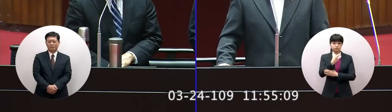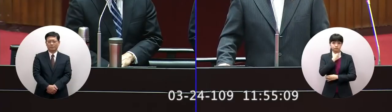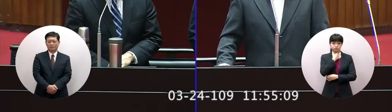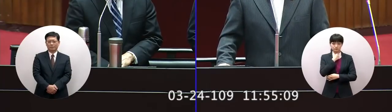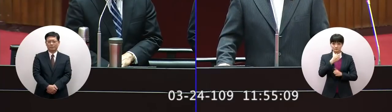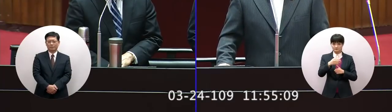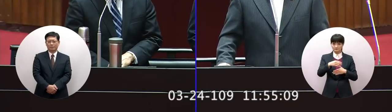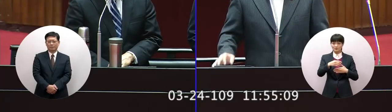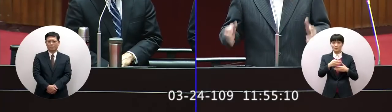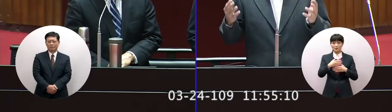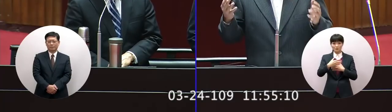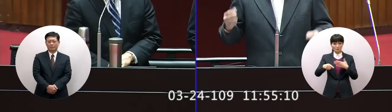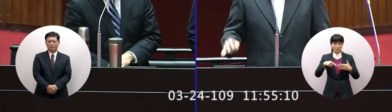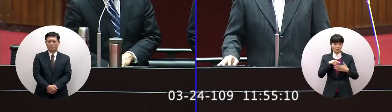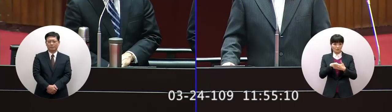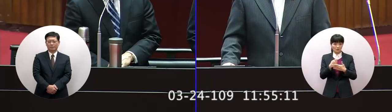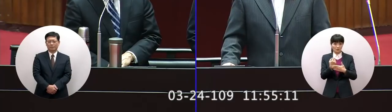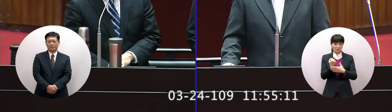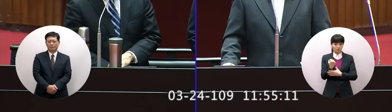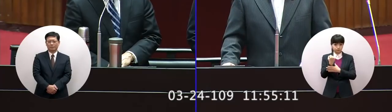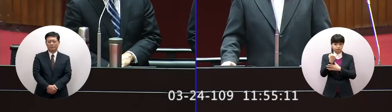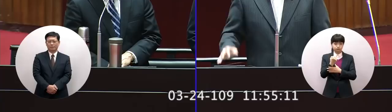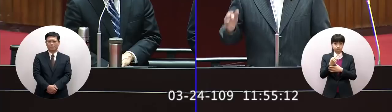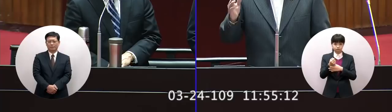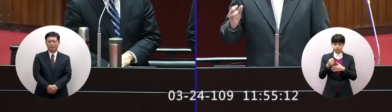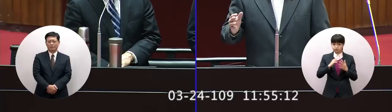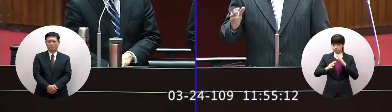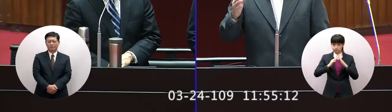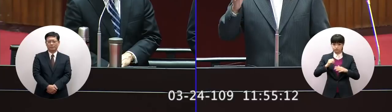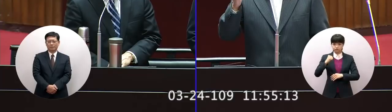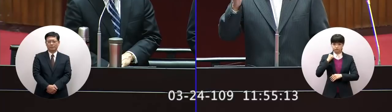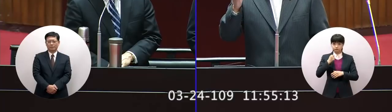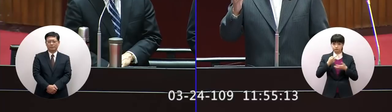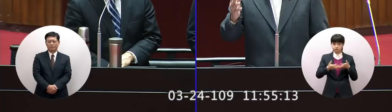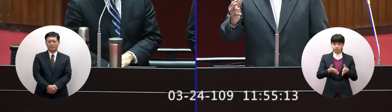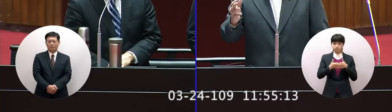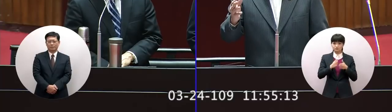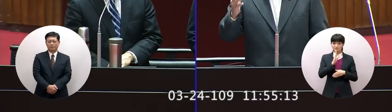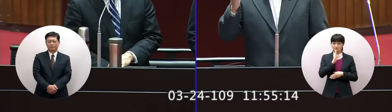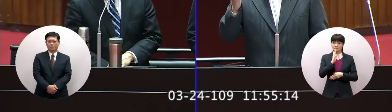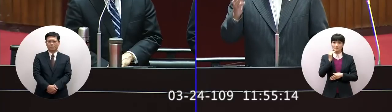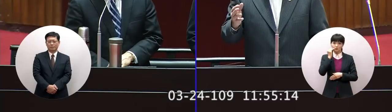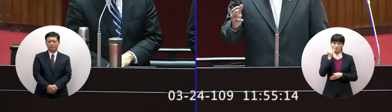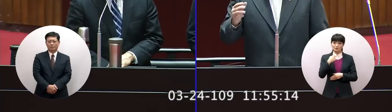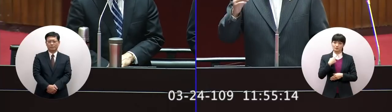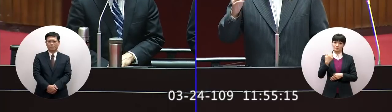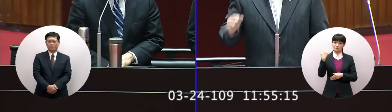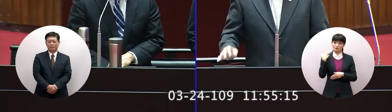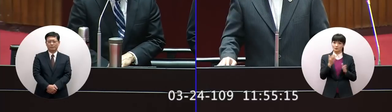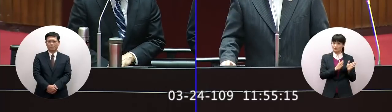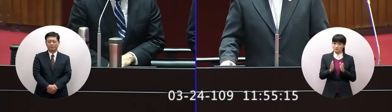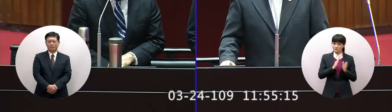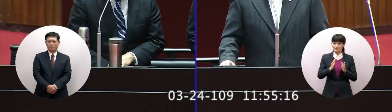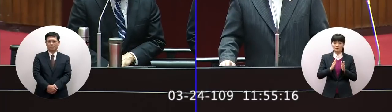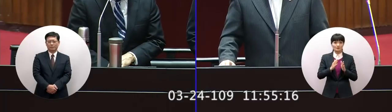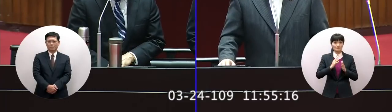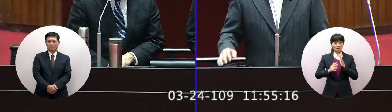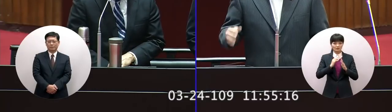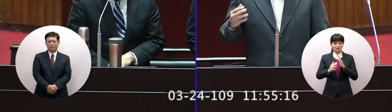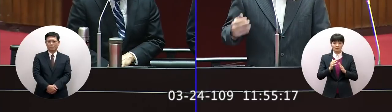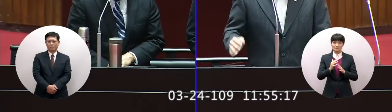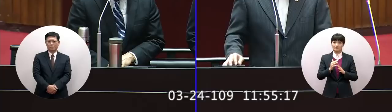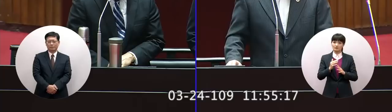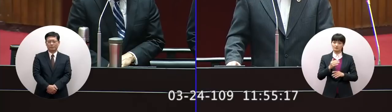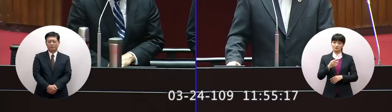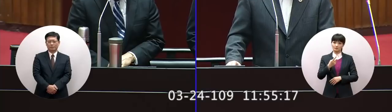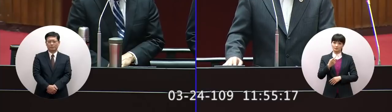重要性。在这种情况之下，如果我们的后备部队的战力是不可次的，